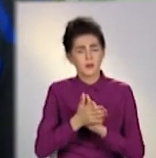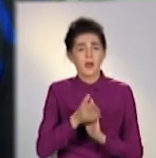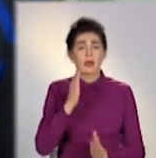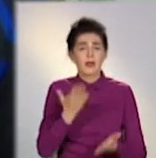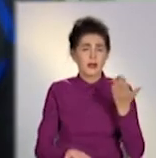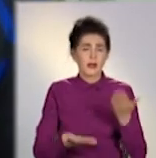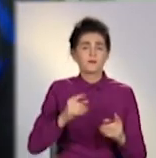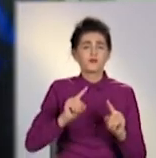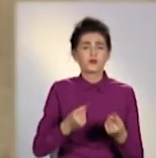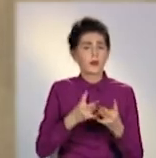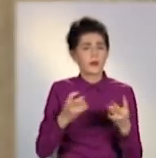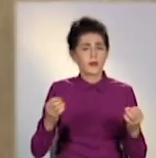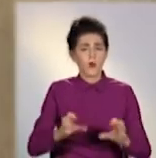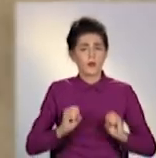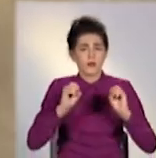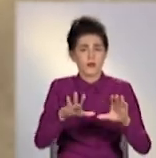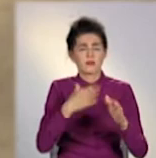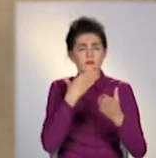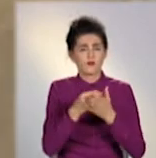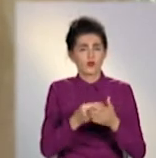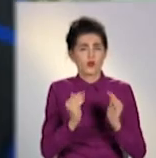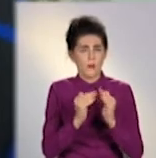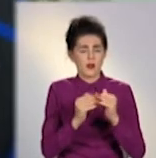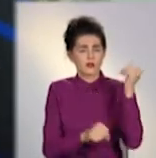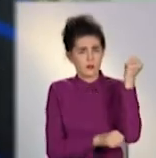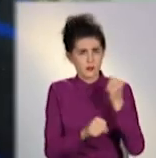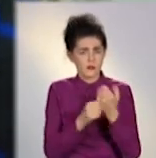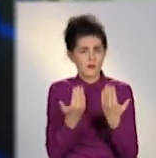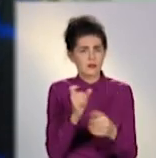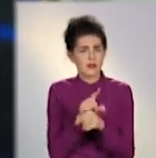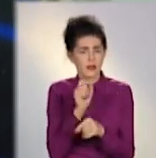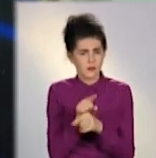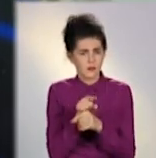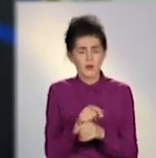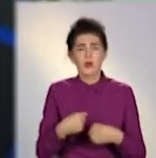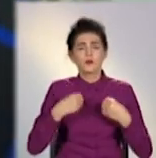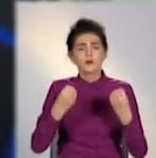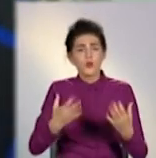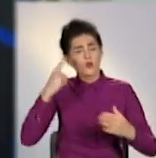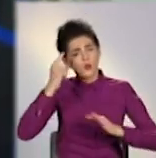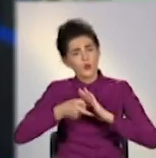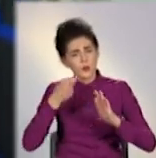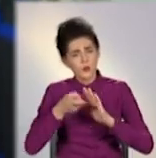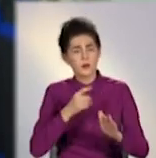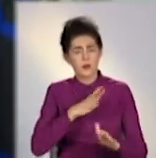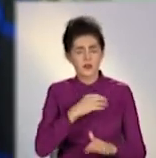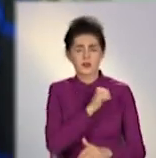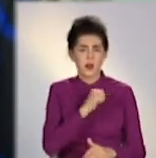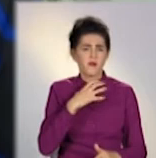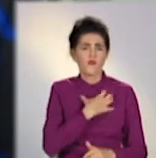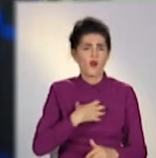він не здав в своєчасно домашнє завдання. Скільки ми з'ясовували, то були поважні